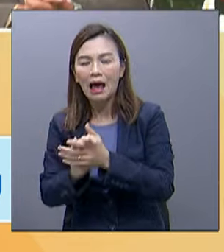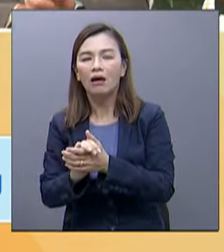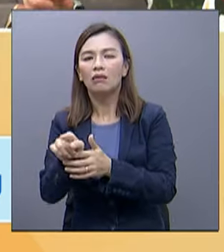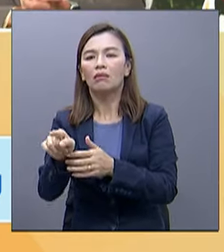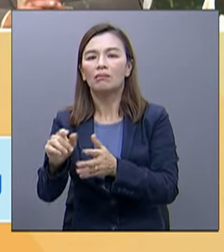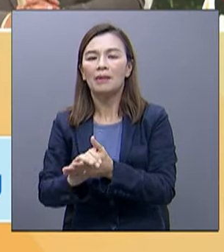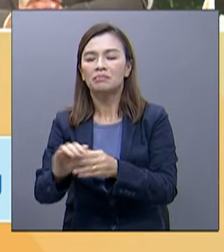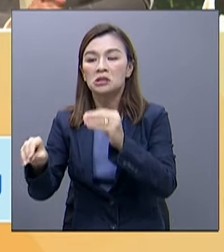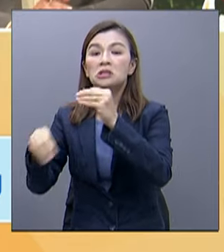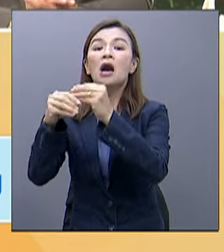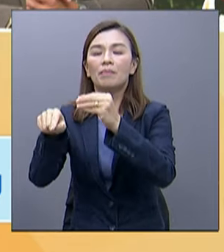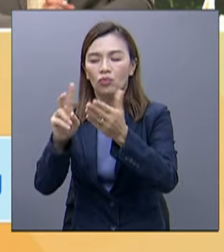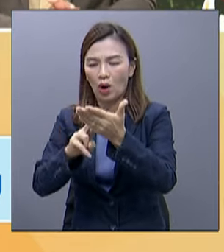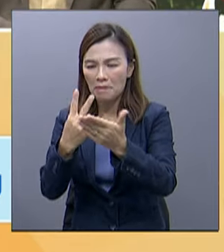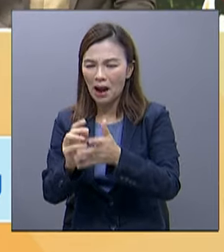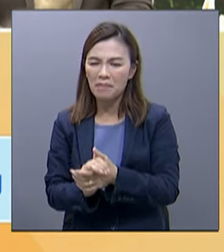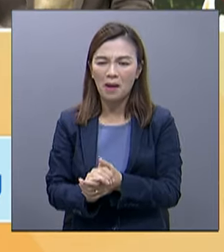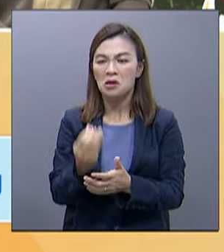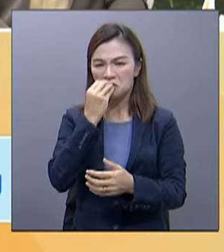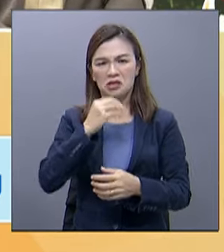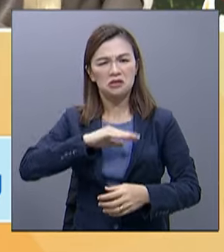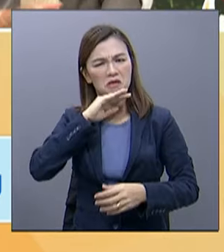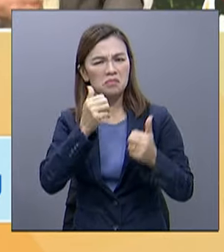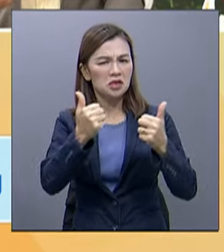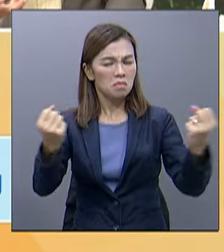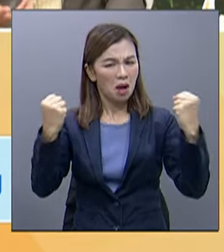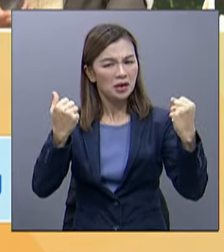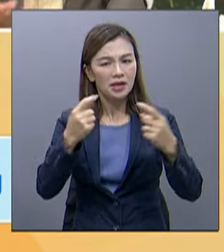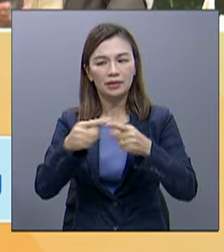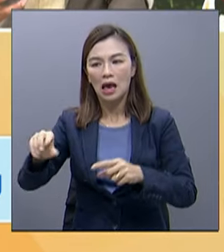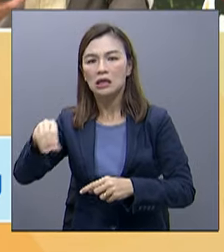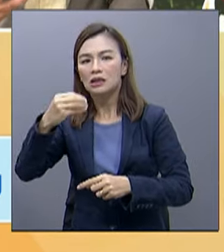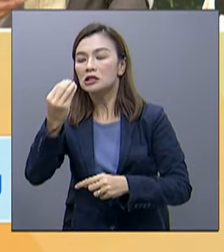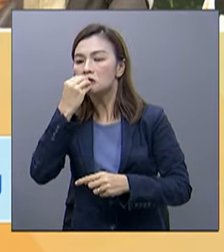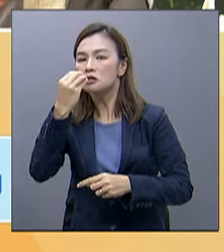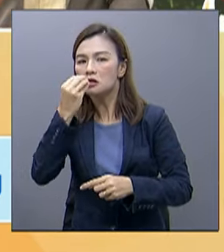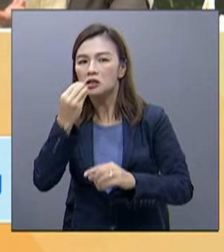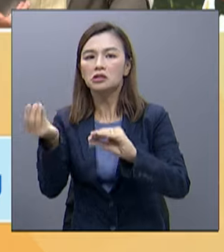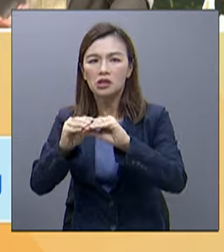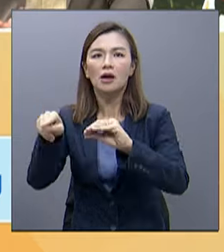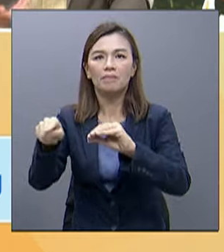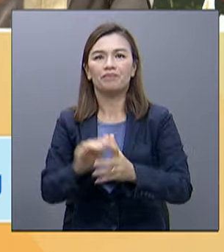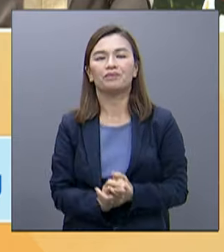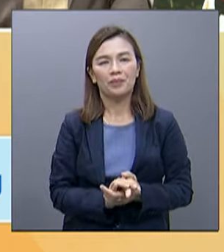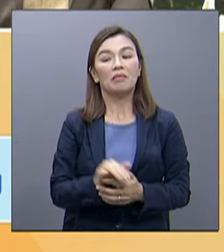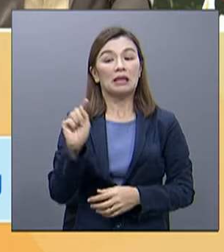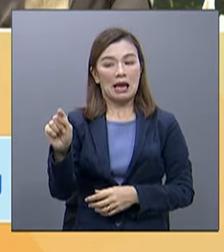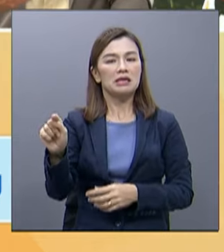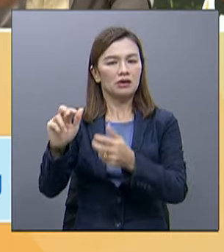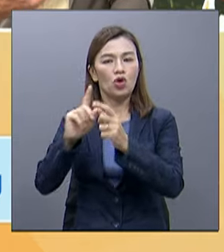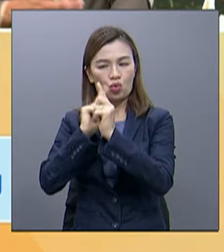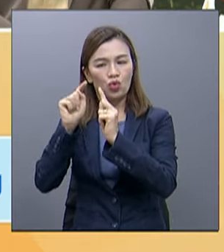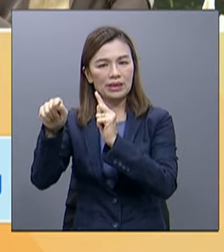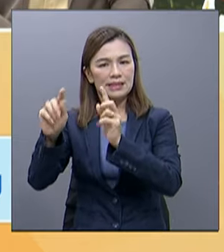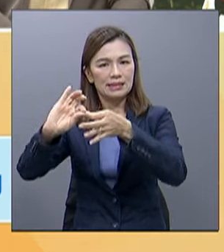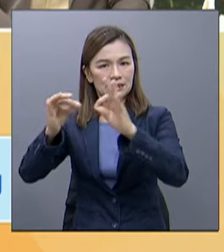ทีนี้อยากจะพูดถึงเรื่องของผลิตภัณฑ์เสริมอาหารครับอันนี้เป็นเสริมอาหารกินจากกินจากที่เติมเข้าไปเนี่ยนะฮะนะครับสำหรับ